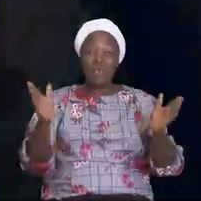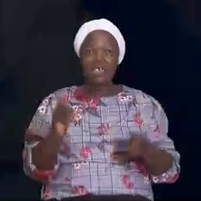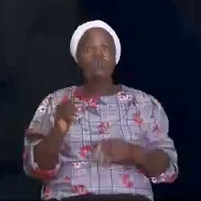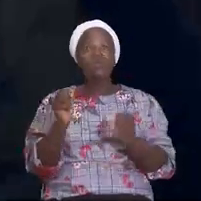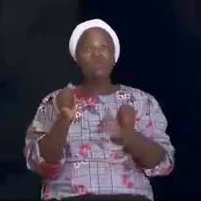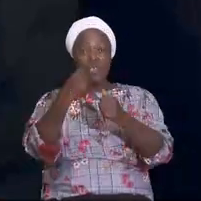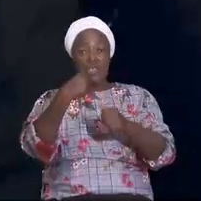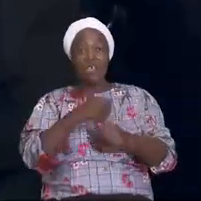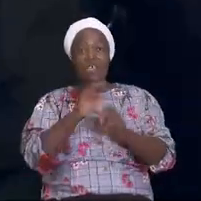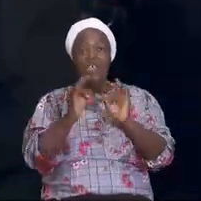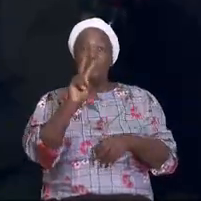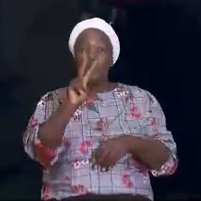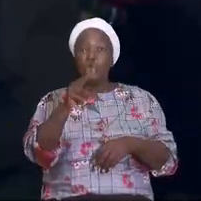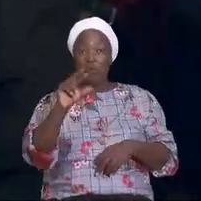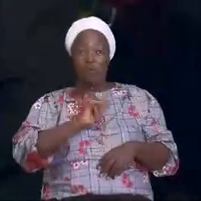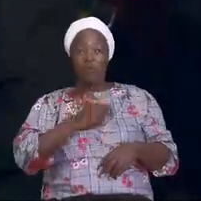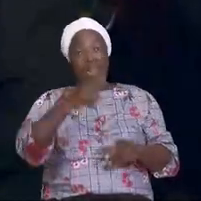ici.